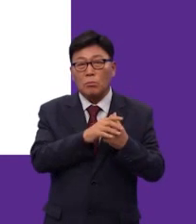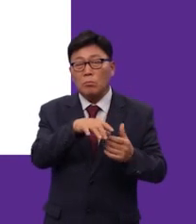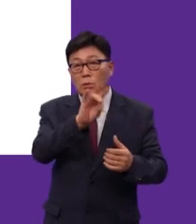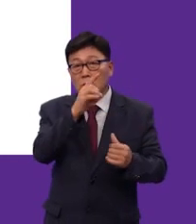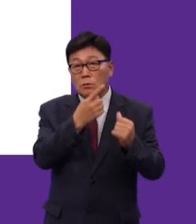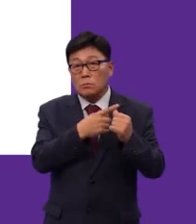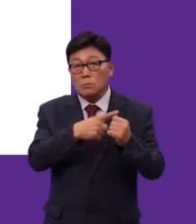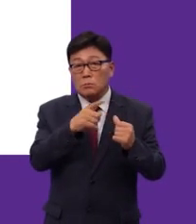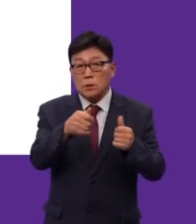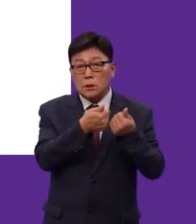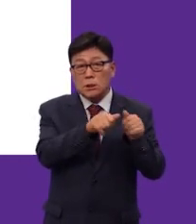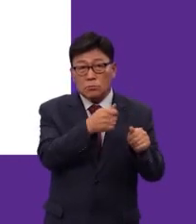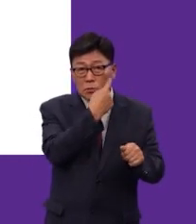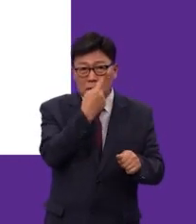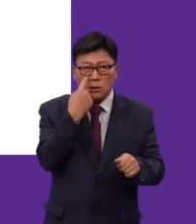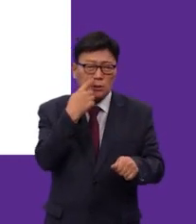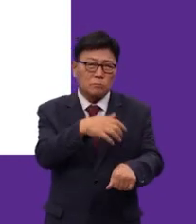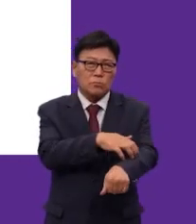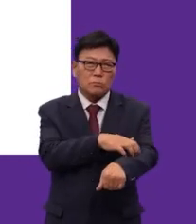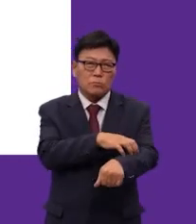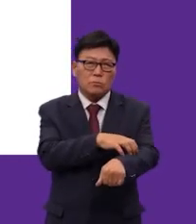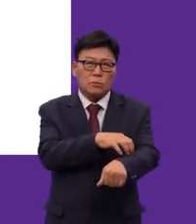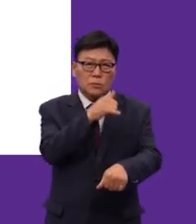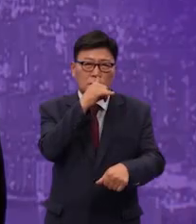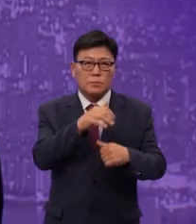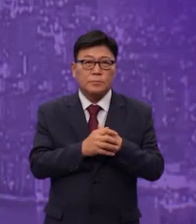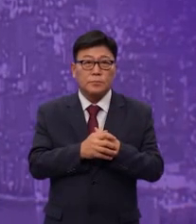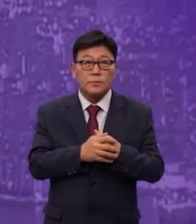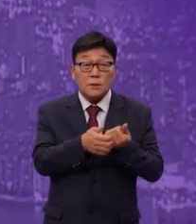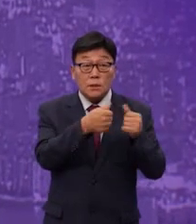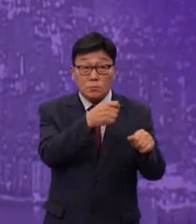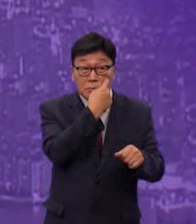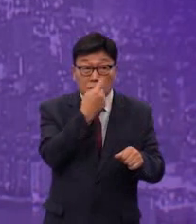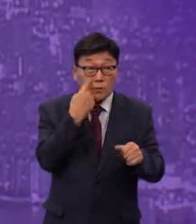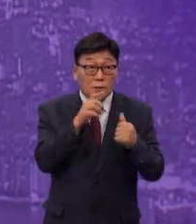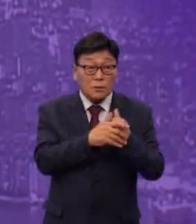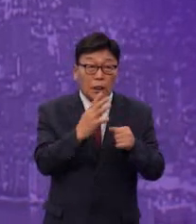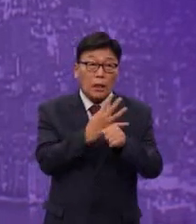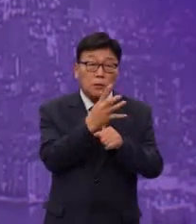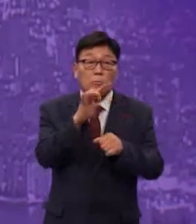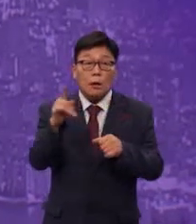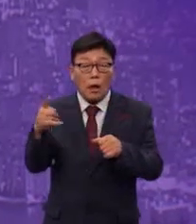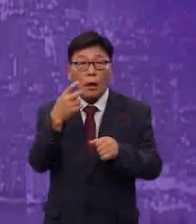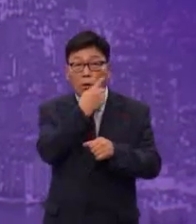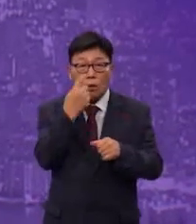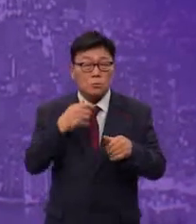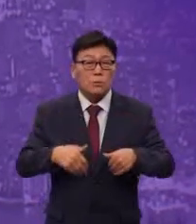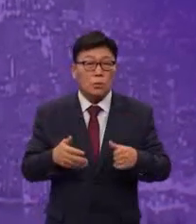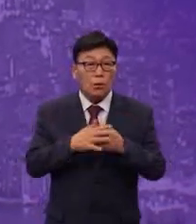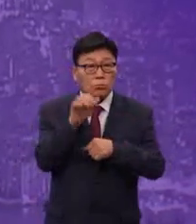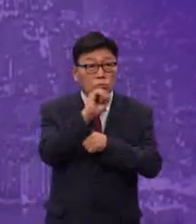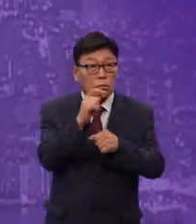먼저 지문인식이 번거롭다는 점을 들 수 있습니다. 지문인식을 4시간마다 해야 되기 때문에